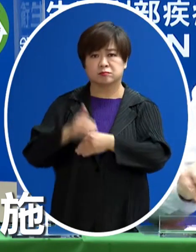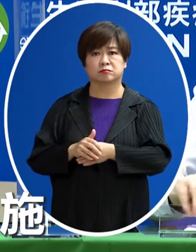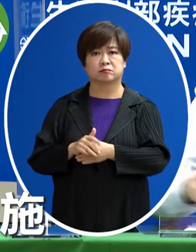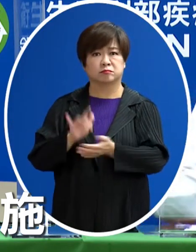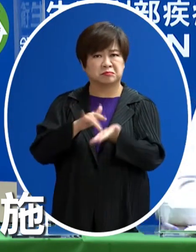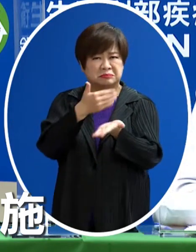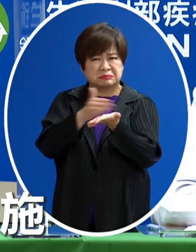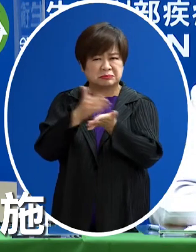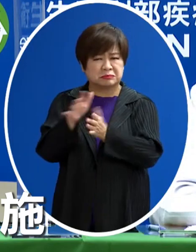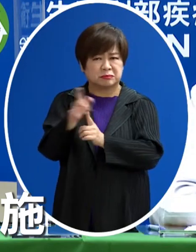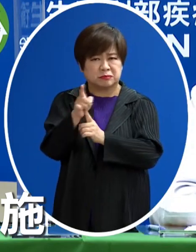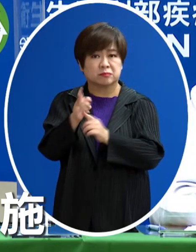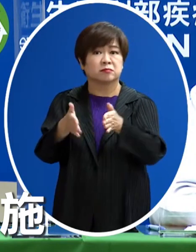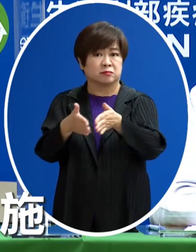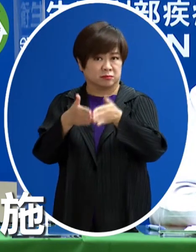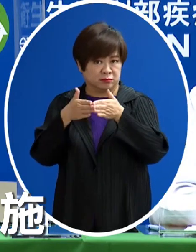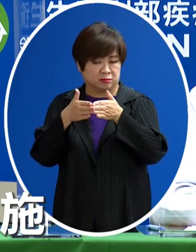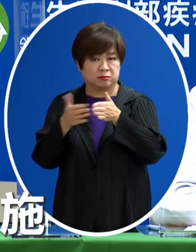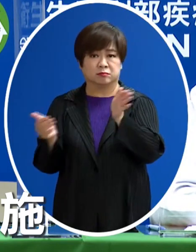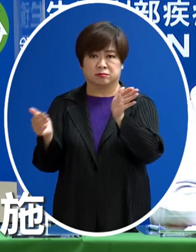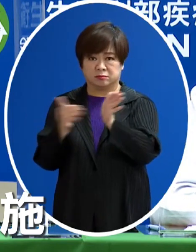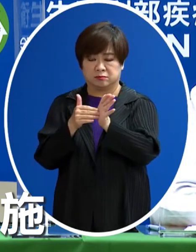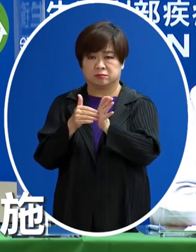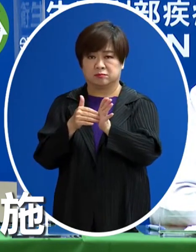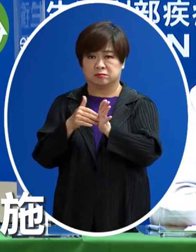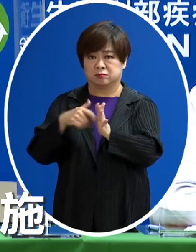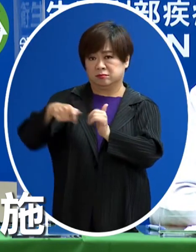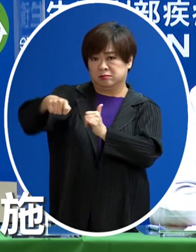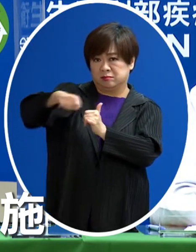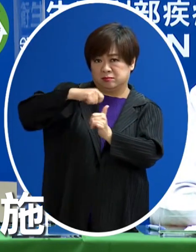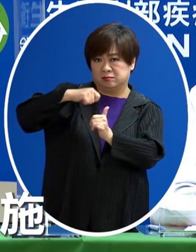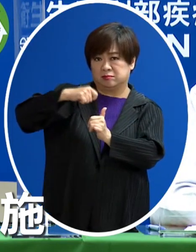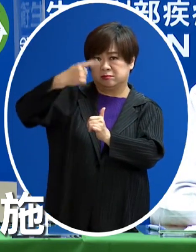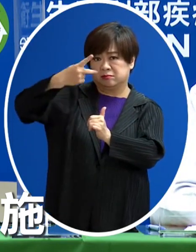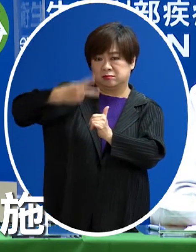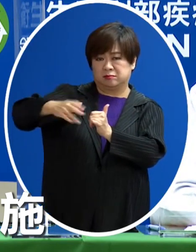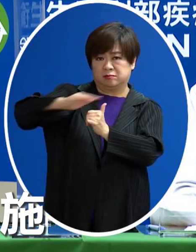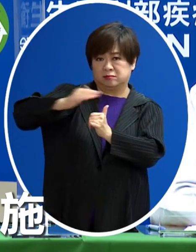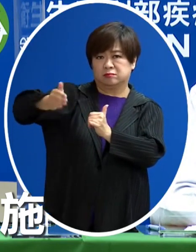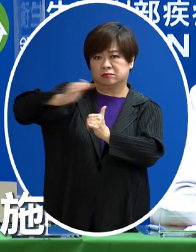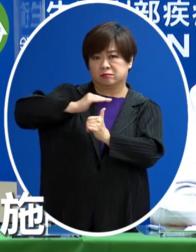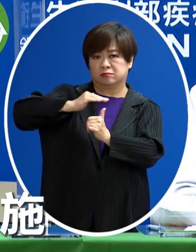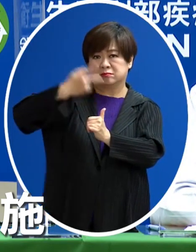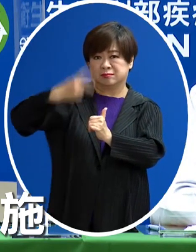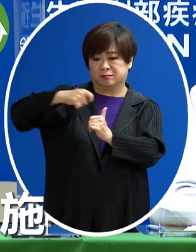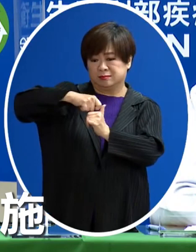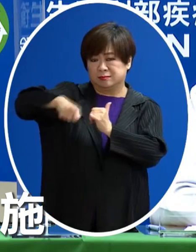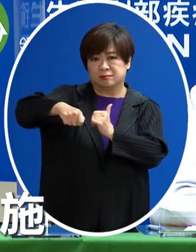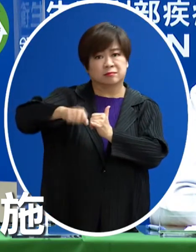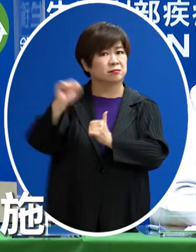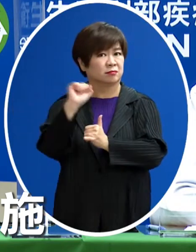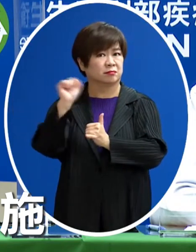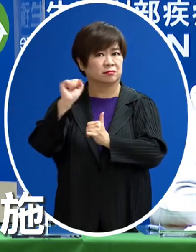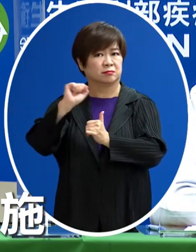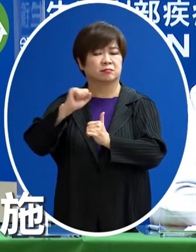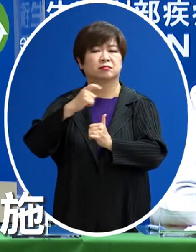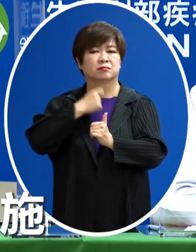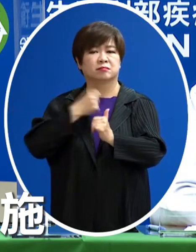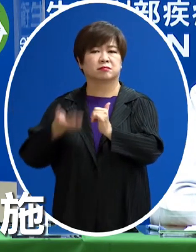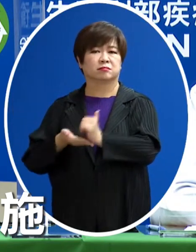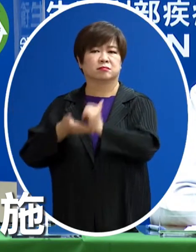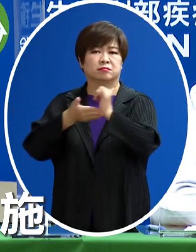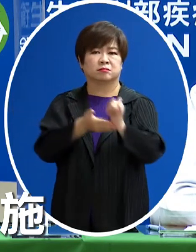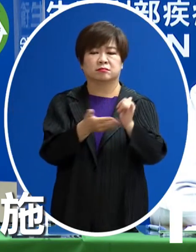完成之后呢，这个尸袋2层的尸袋就不可以再解开，那要进送火化。